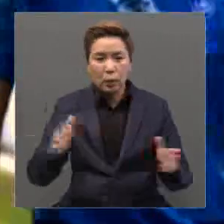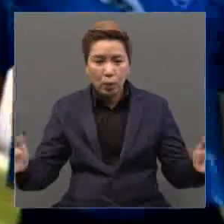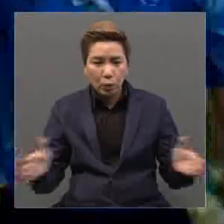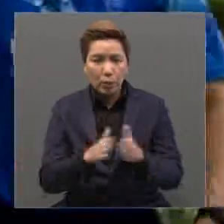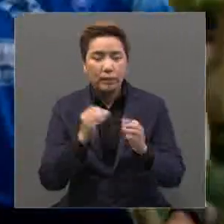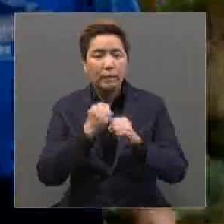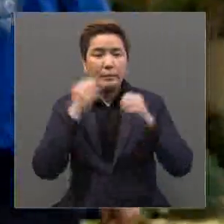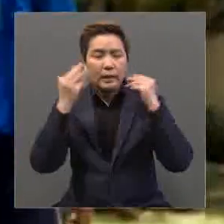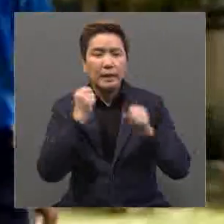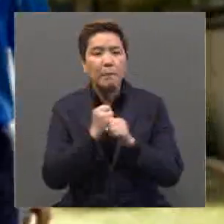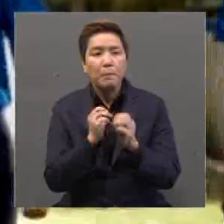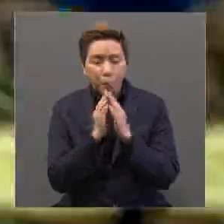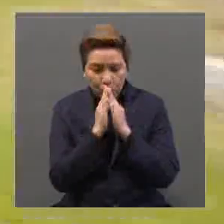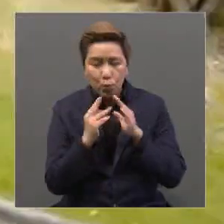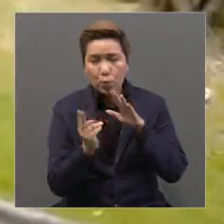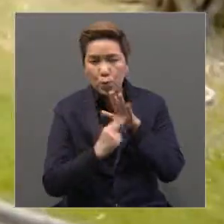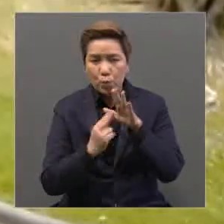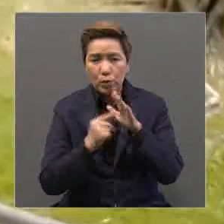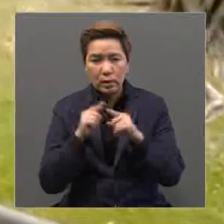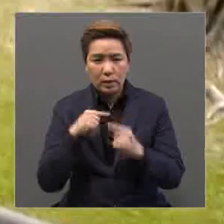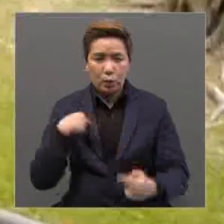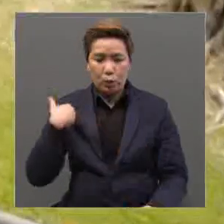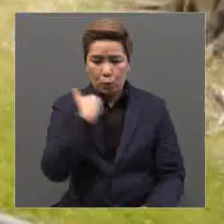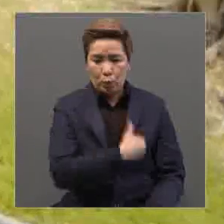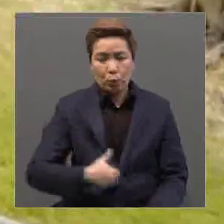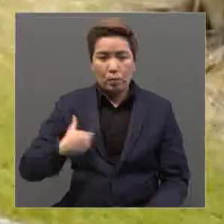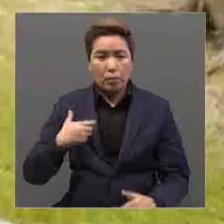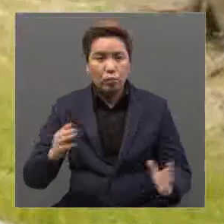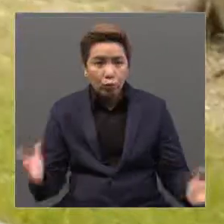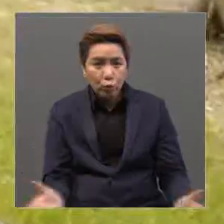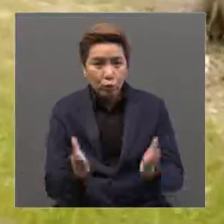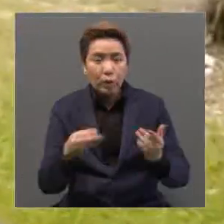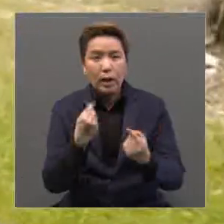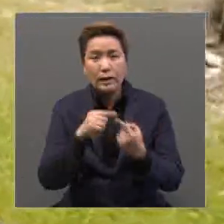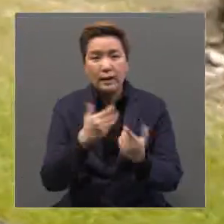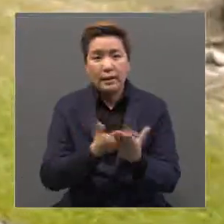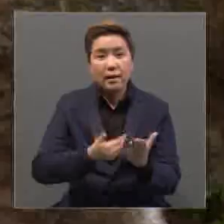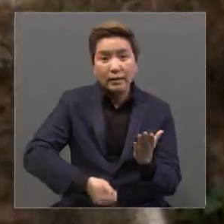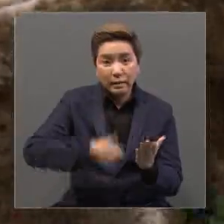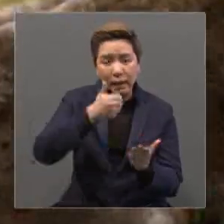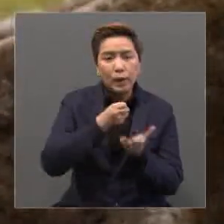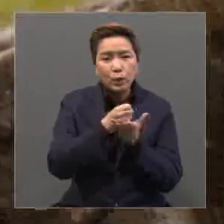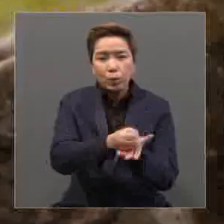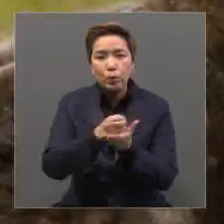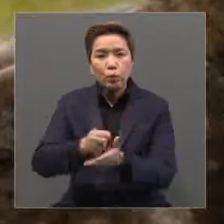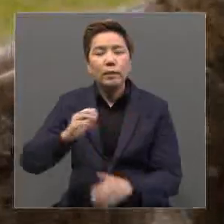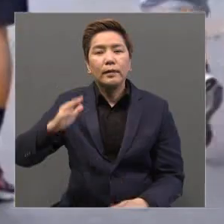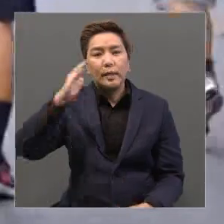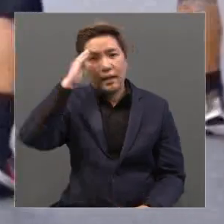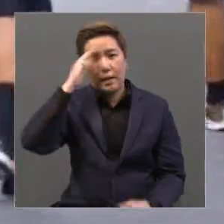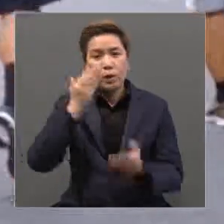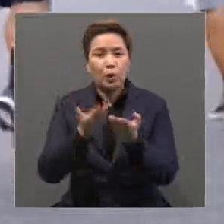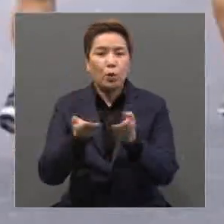กิจกรรมวิ่งได้บุญรวมพลังวิ่งเสริมสร้างสุขภาพกันรายได้ส่วนหนึ่งเนี่ยเขาจะนำไปส่งเคราะห์ช่วยเหลือทหารผ่านศึก